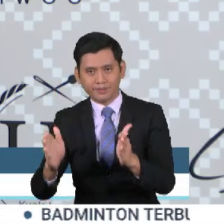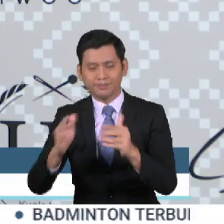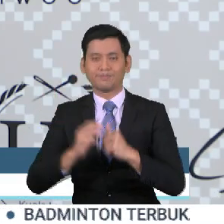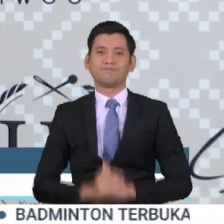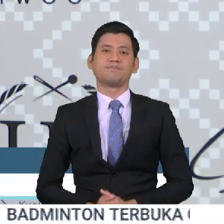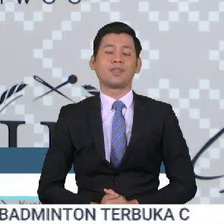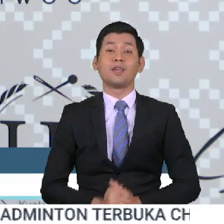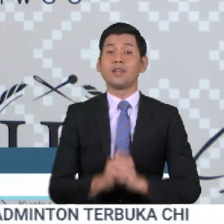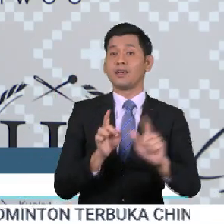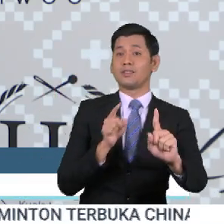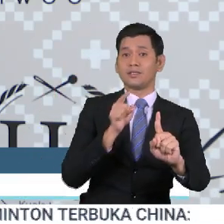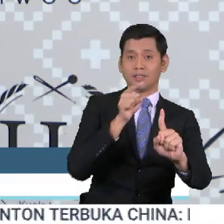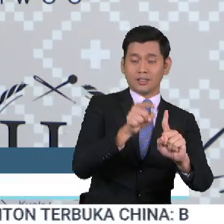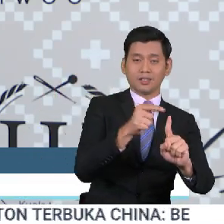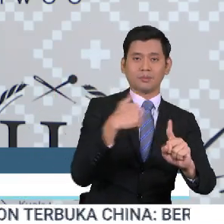KBBM